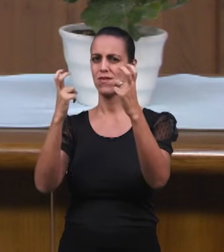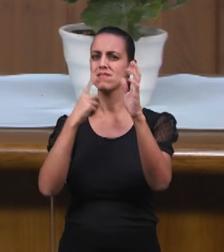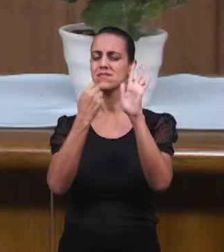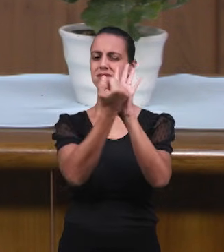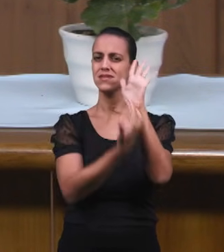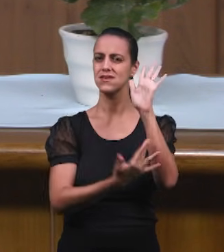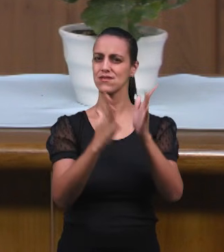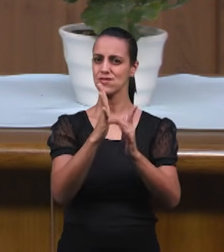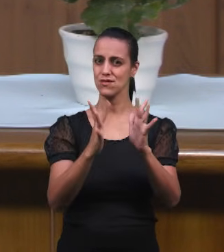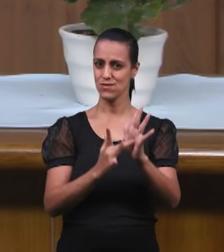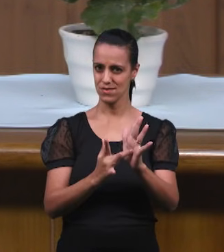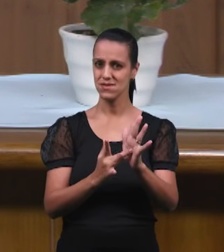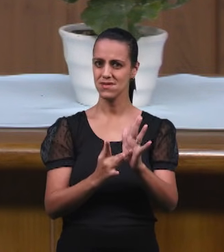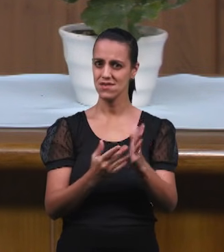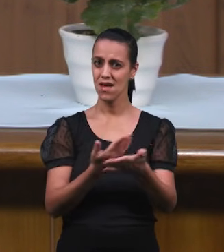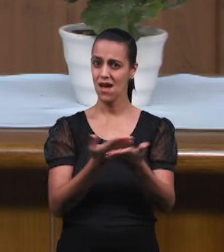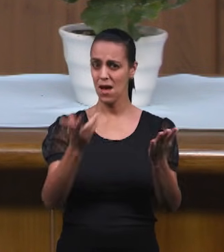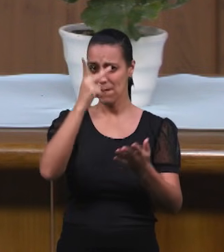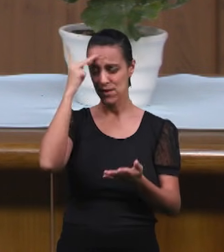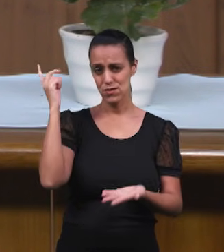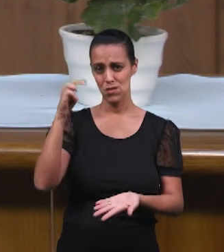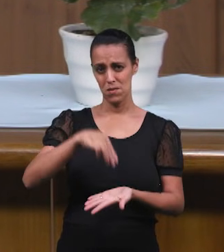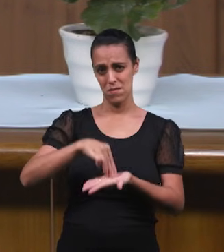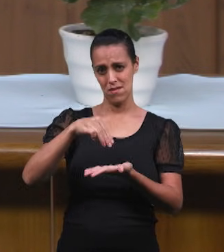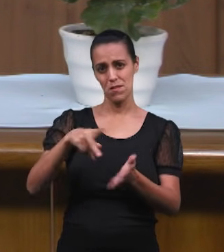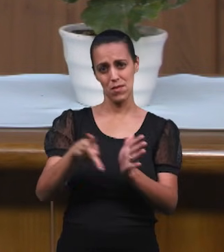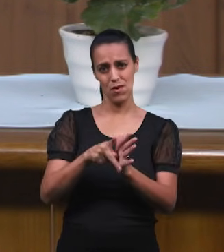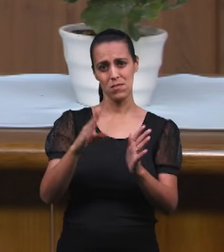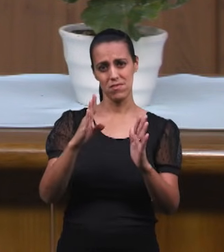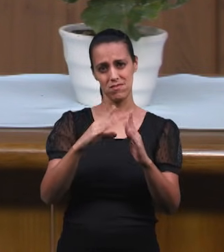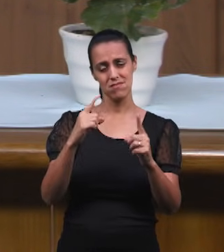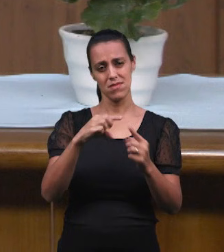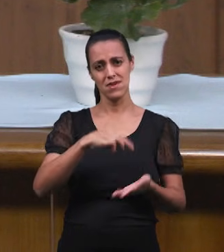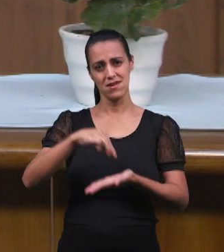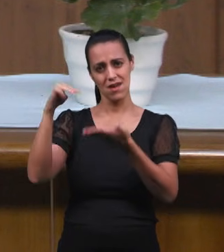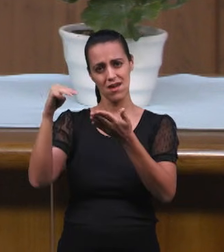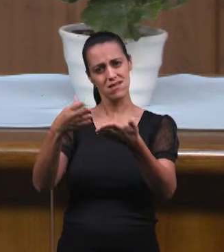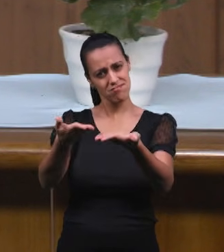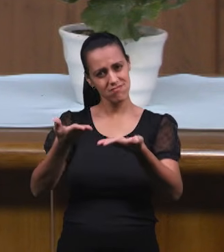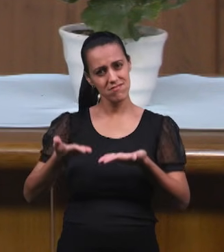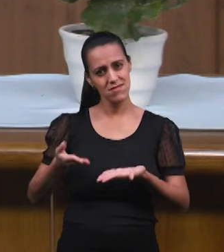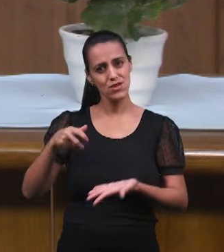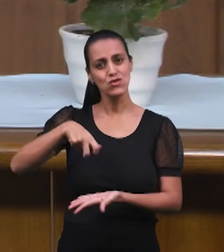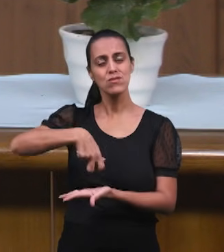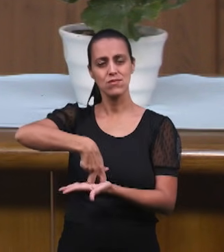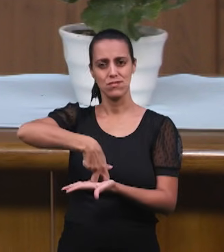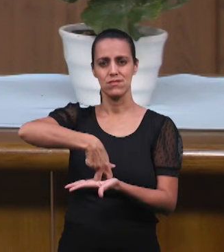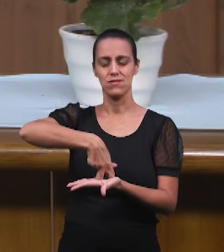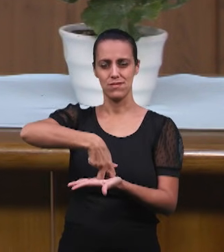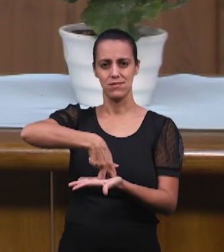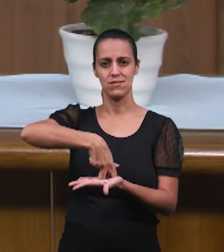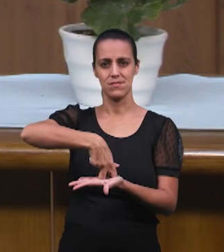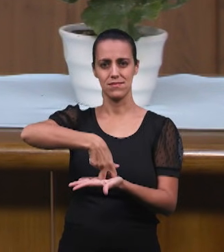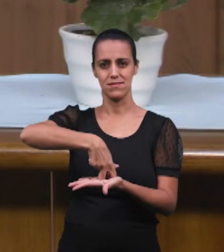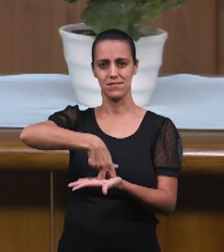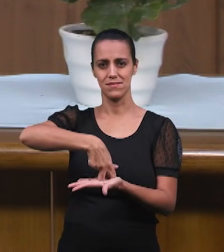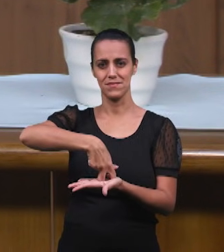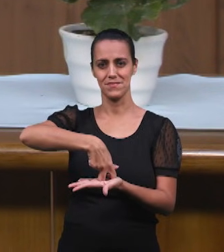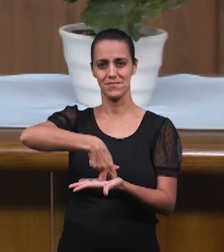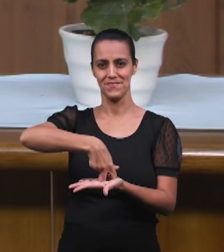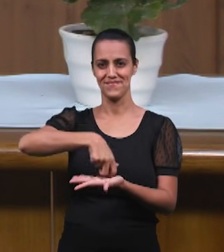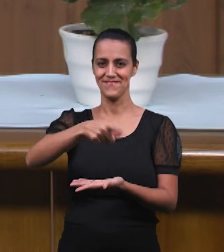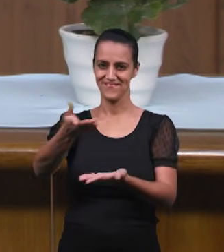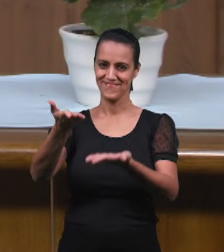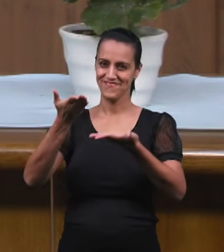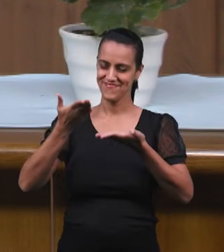aux frères et sœurs membres de l'Église chrétienne Maranatha, j'invite à se mettre à genoux pour cette prière initiale. Vous avez reçu l'invitation,